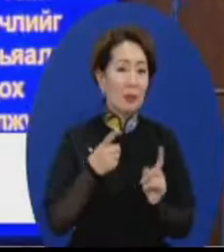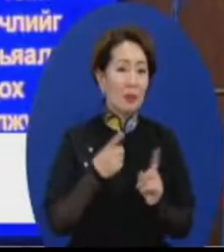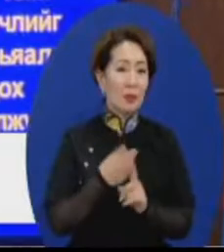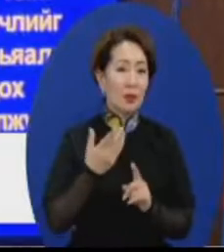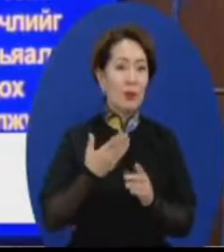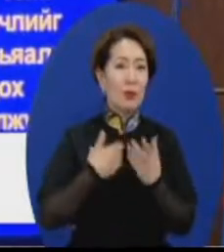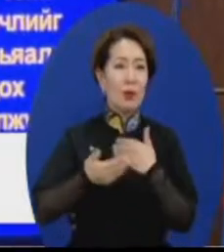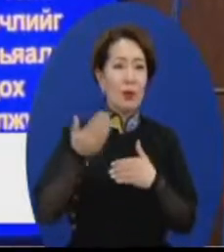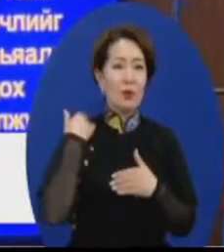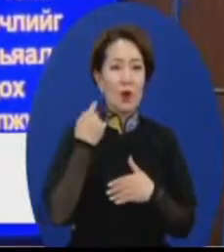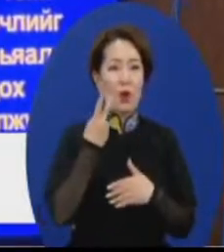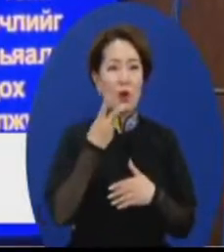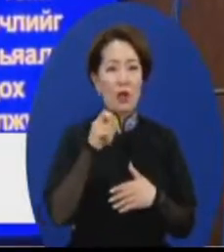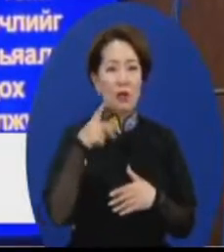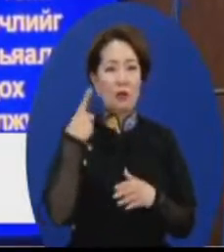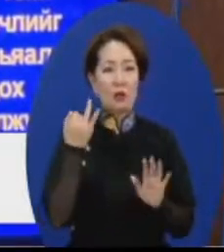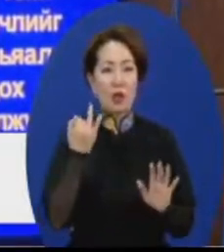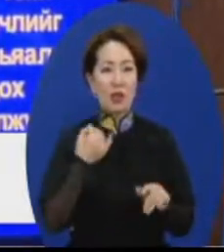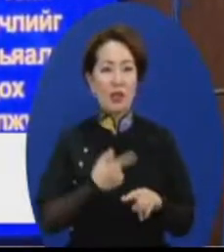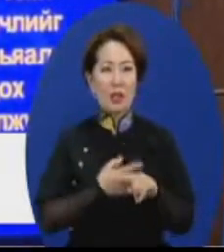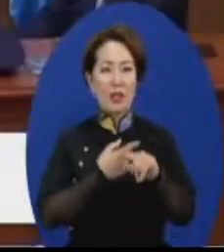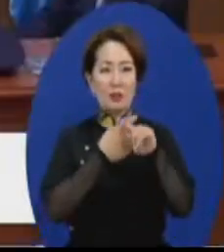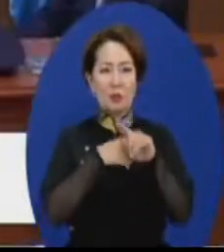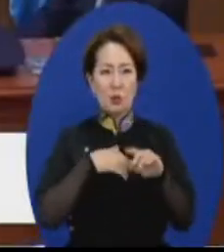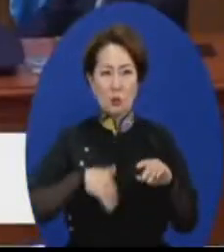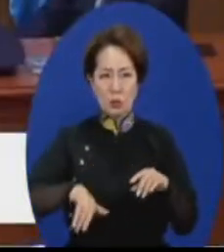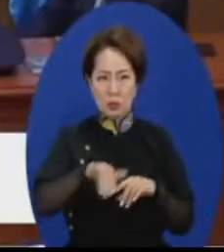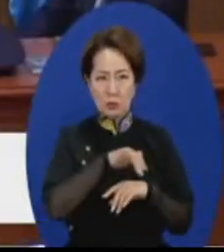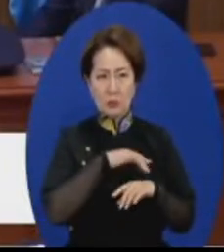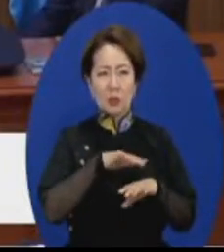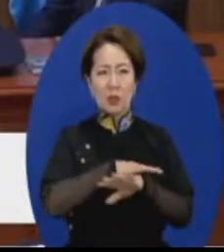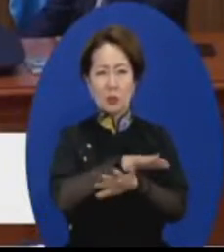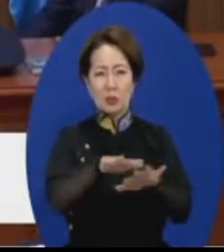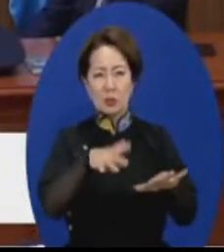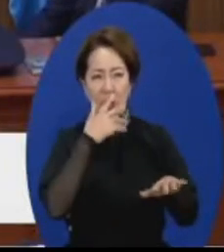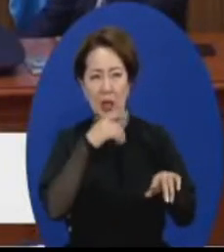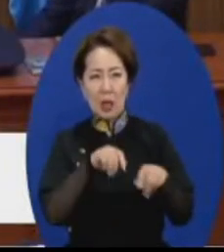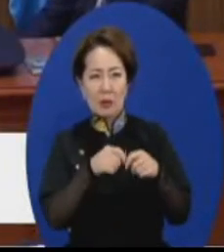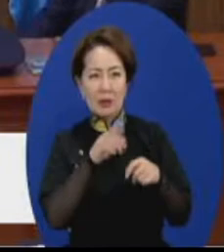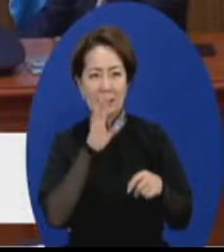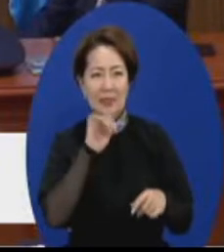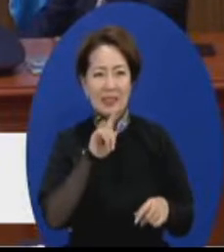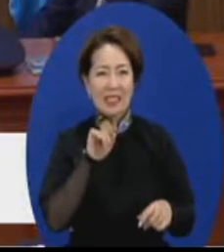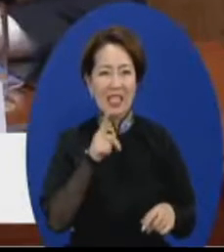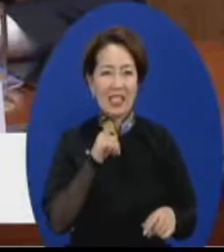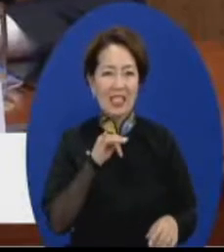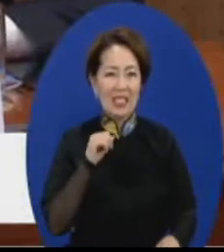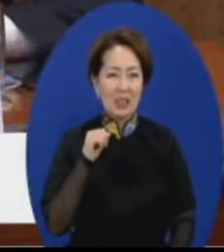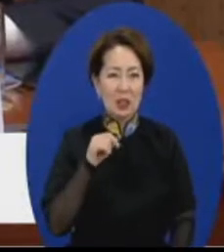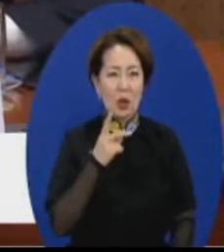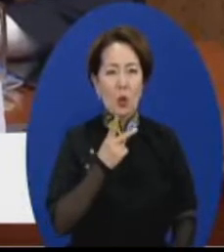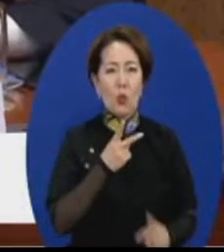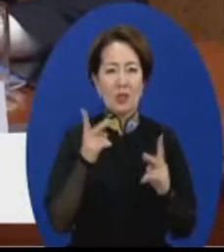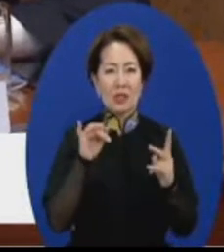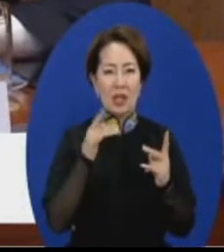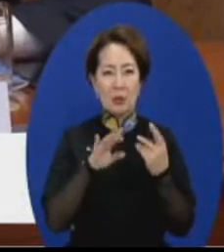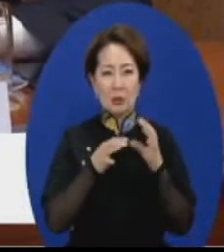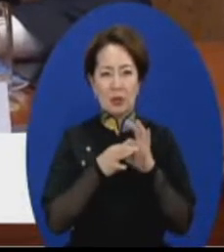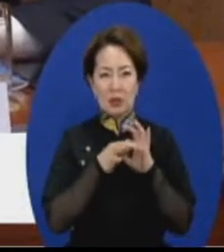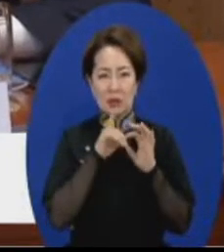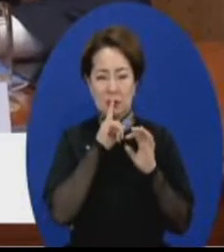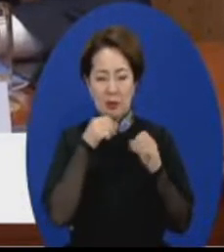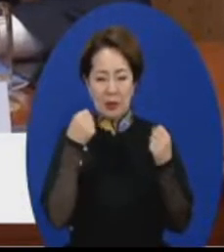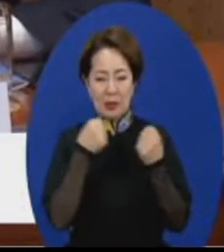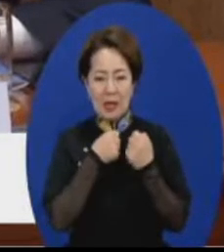дахин өссөн байна. Эдийн засгийн аюулгүй байдал, хүн амын удамын санд, нутаг дэвсгэрийн бүрэн бүтэн байдал занл хийж буй үндэсний аюулгүй байдлын эсрэг чимээгүй дан орлон